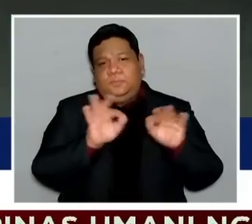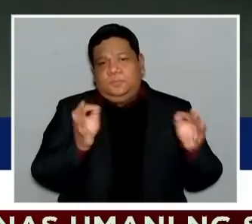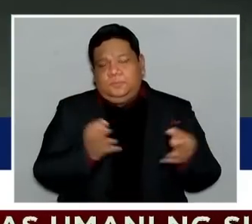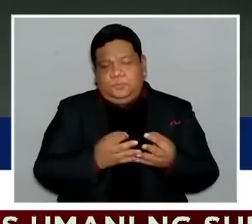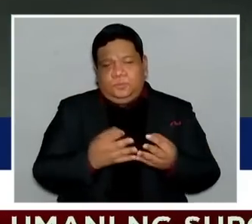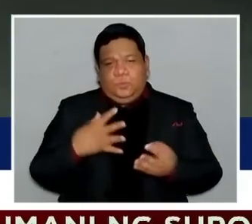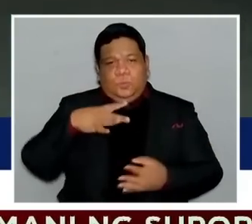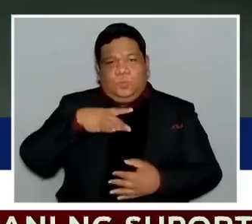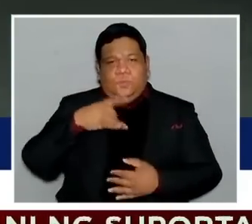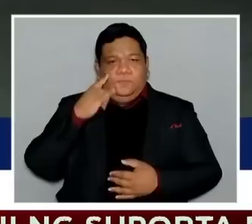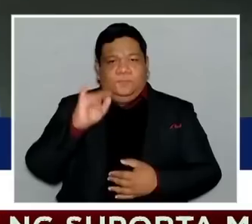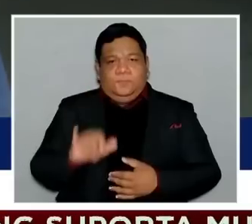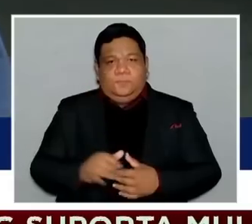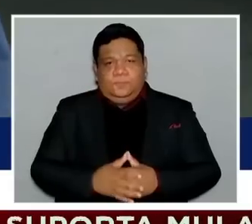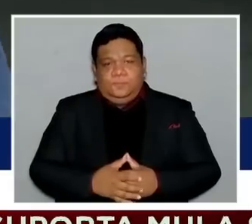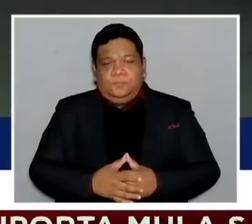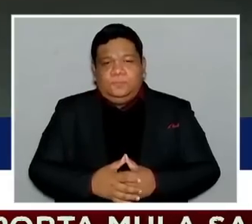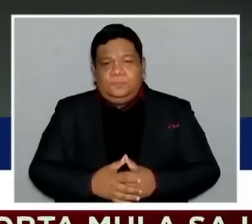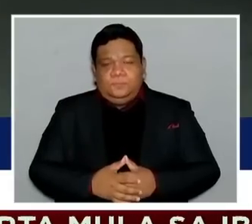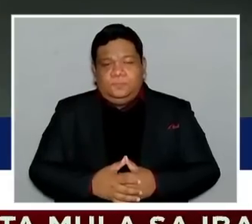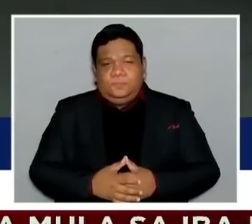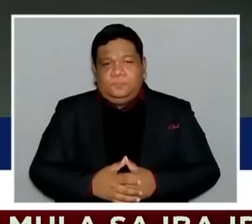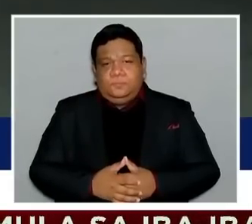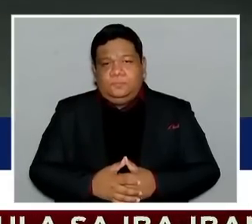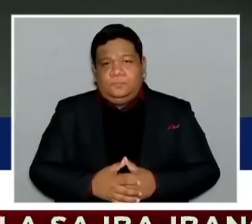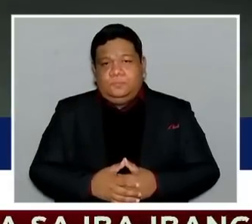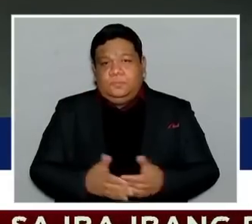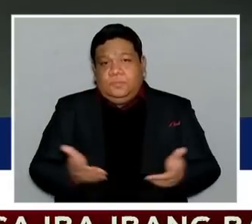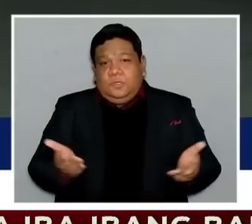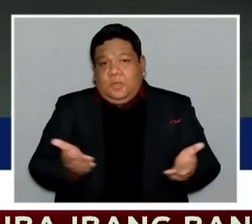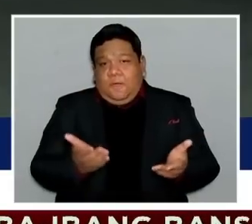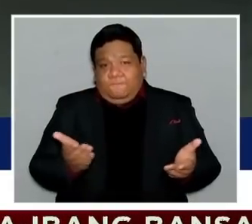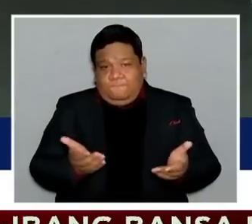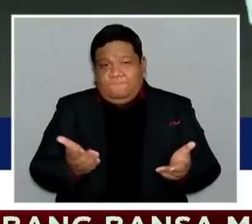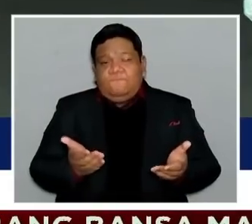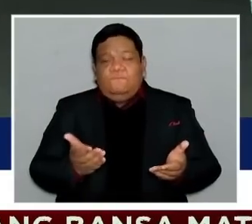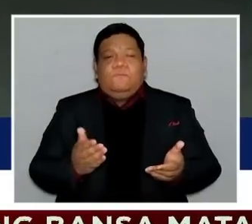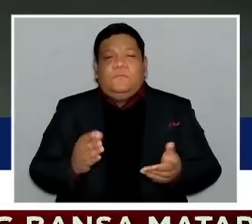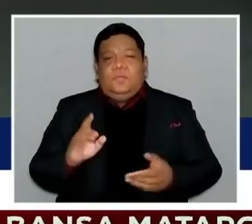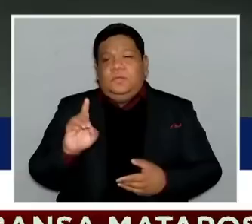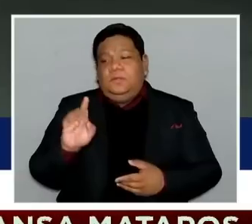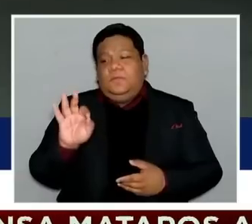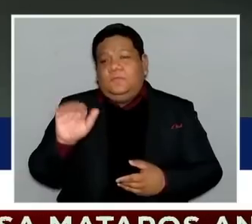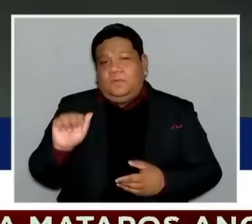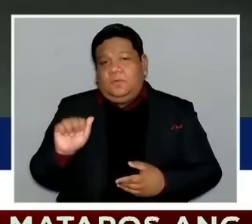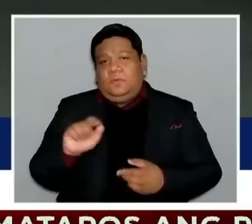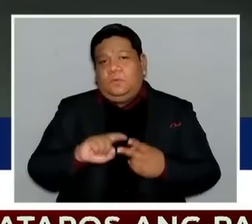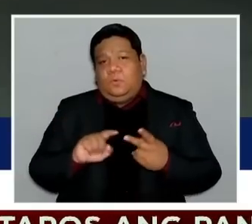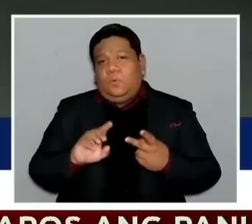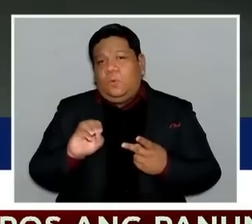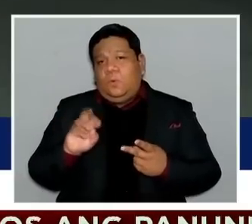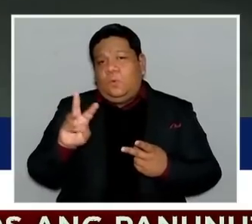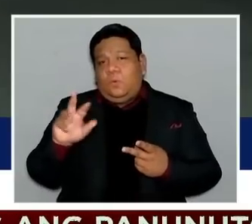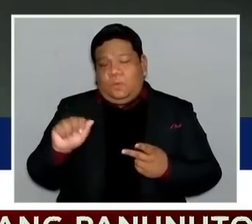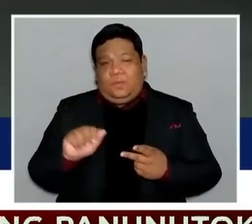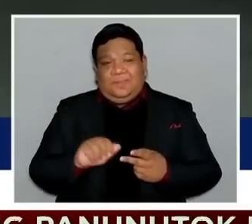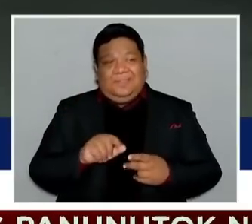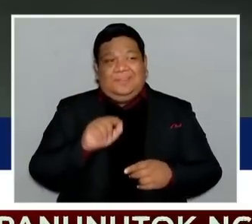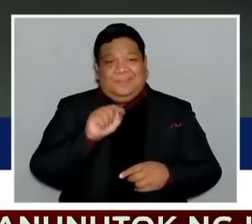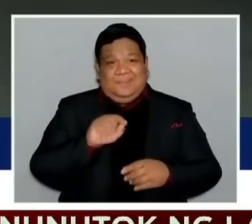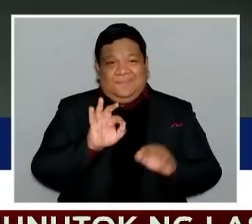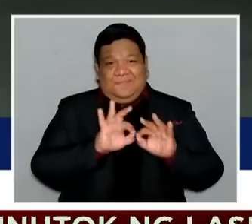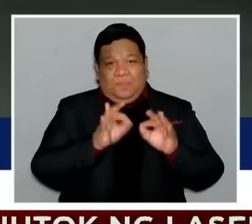at mga kaibigan. So naririto rin ang mga tauhan ng DFA at OWA at nasa sa loob na yung pamilya ni Tescan